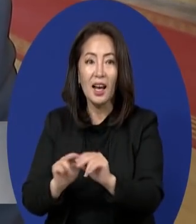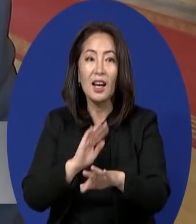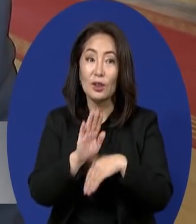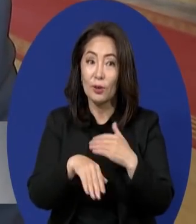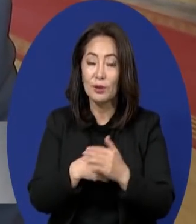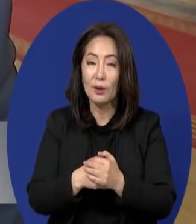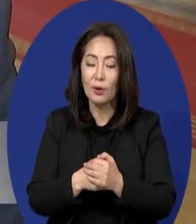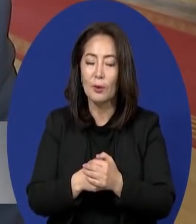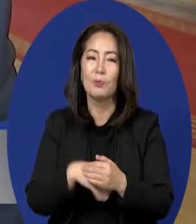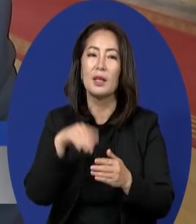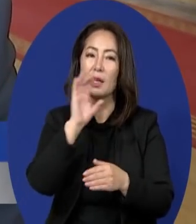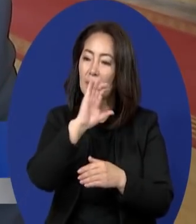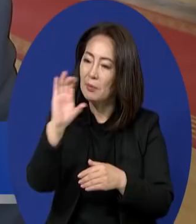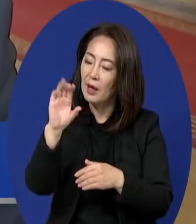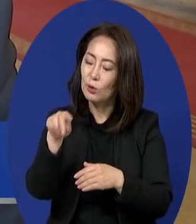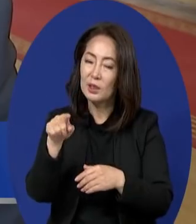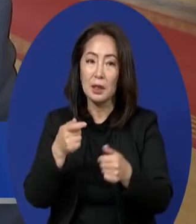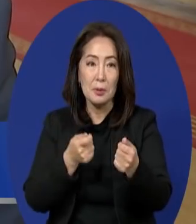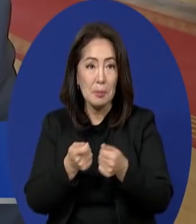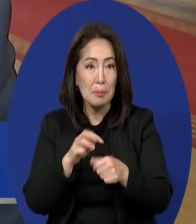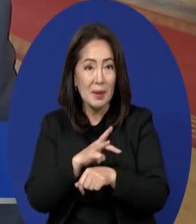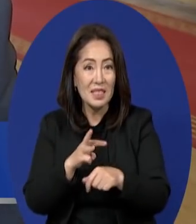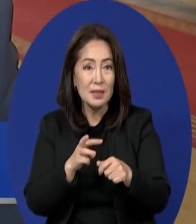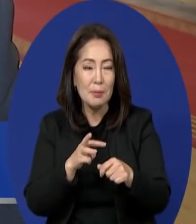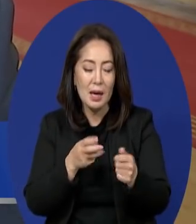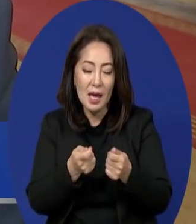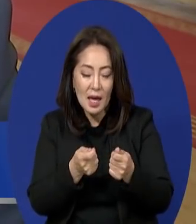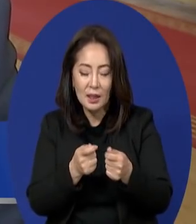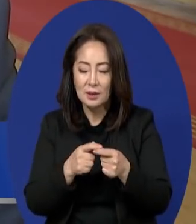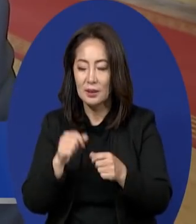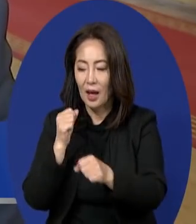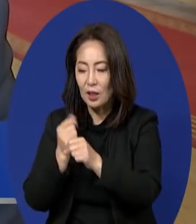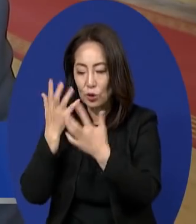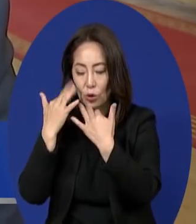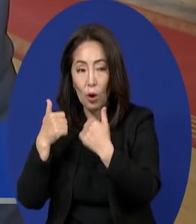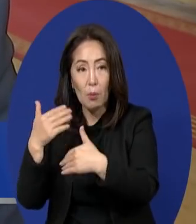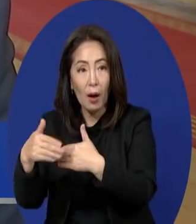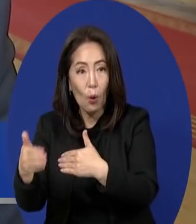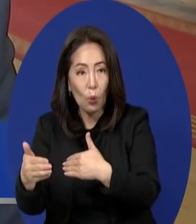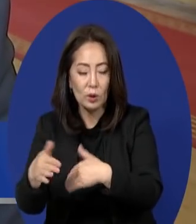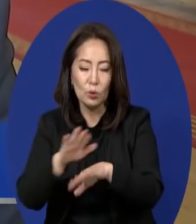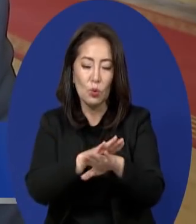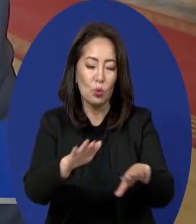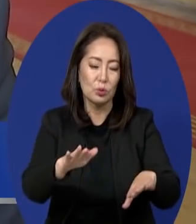бол байгууллагын менежмент үйл ажиллагаа суралцагч хүүхэд багчуудын сурлагын одоо ахиц